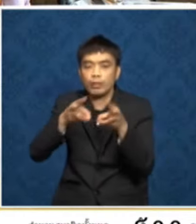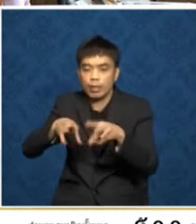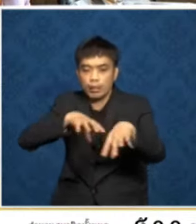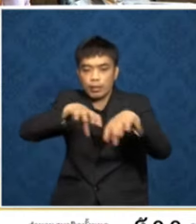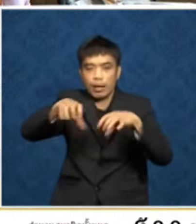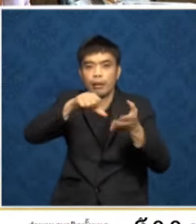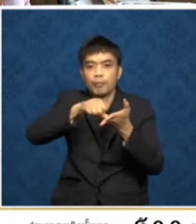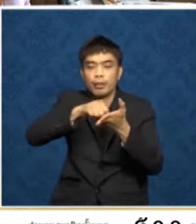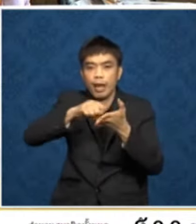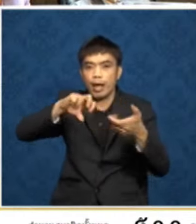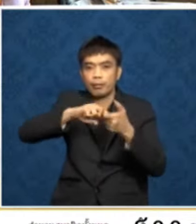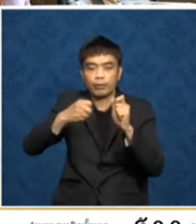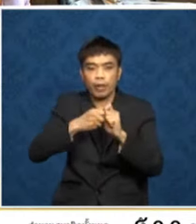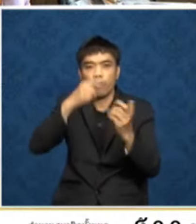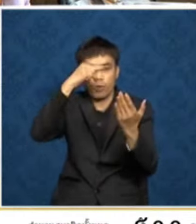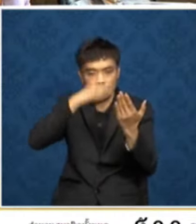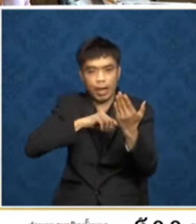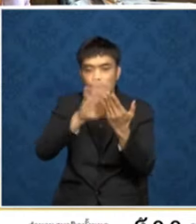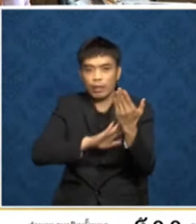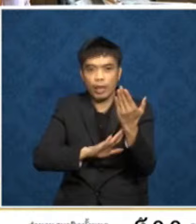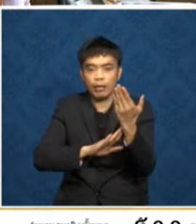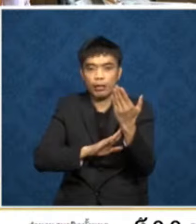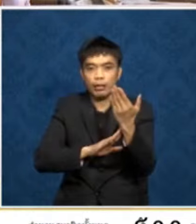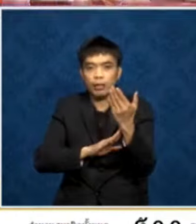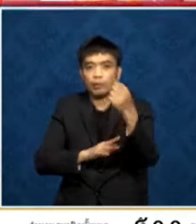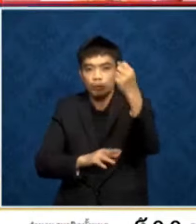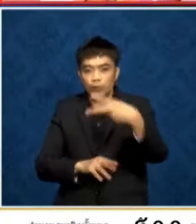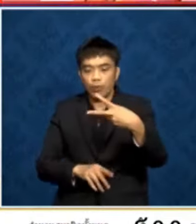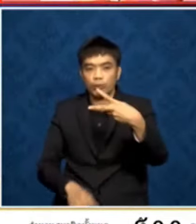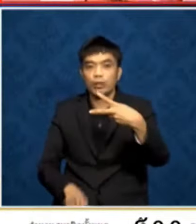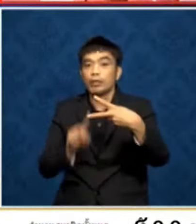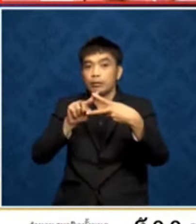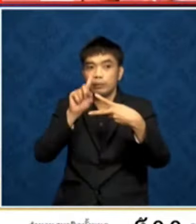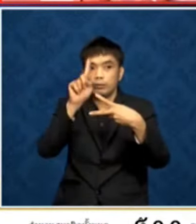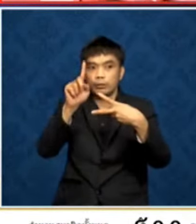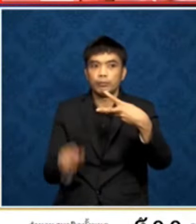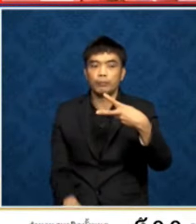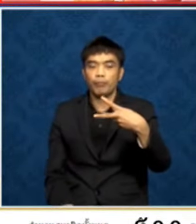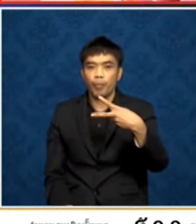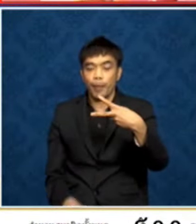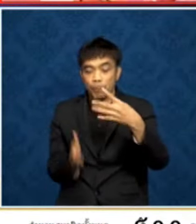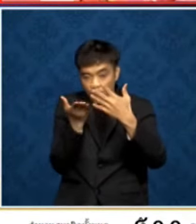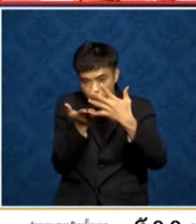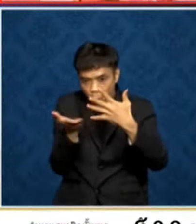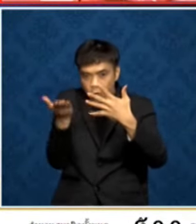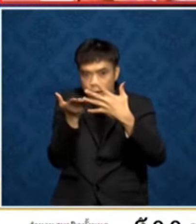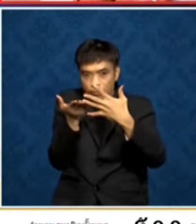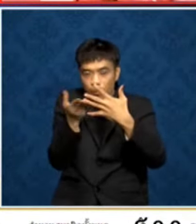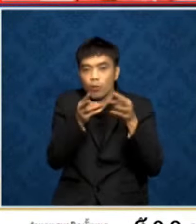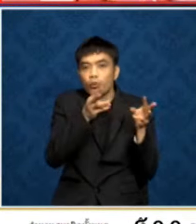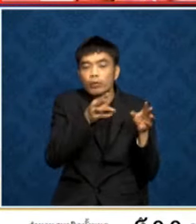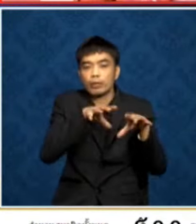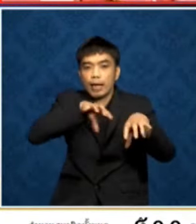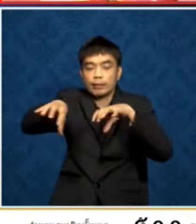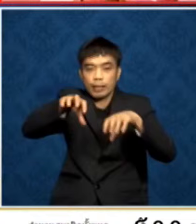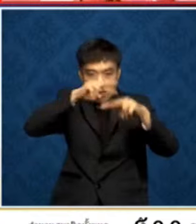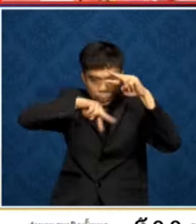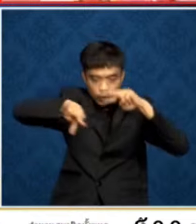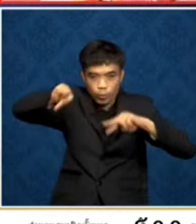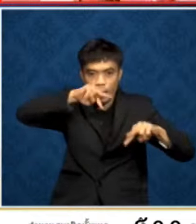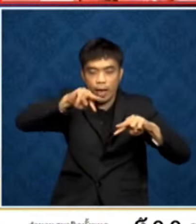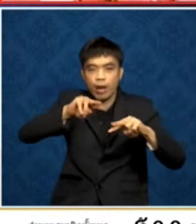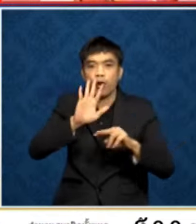พันธนาการประเทศของเราดังนี้ค่ะท่านประธาน 1ยกระดับการบริหารในช่วงเปลี่ยนผ่าน